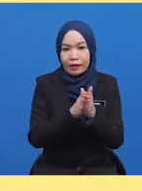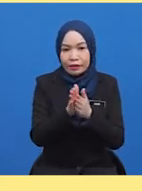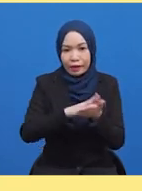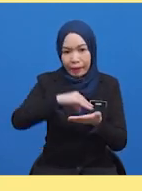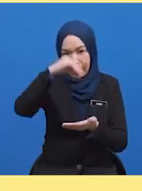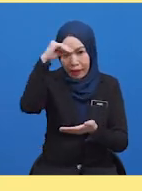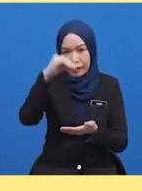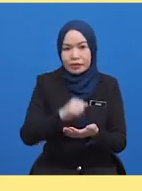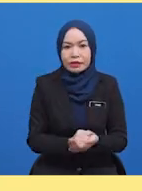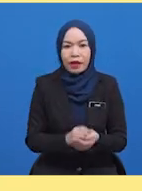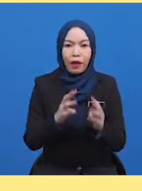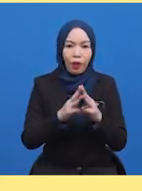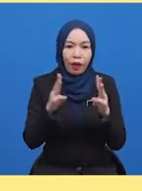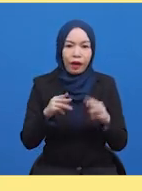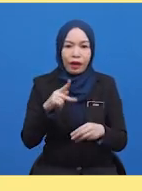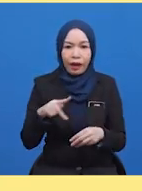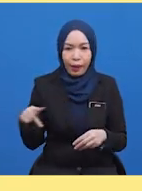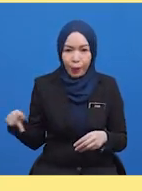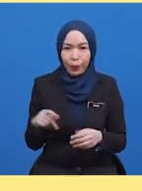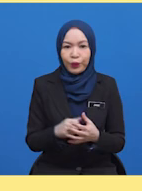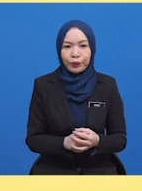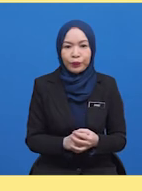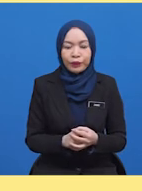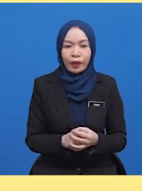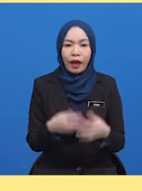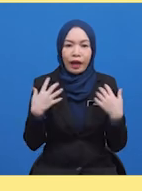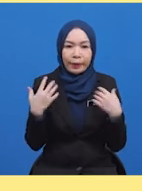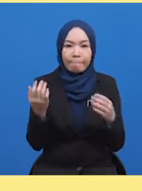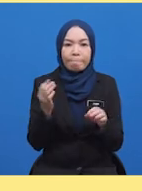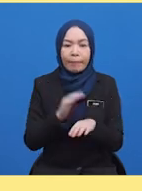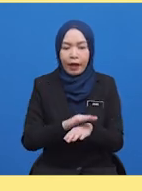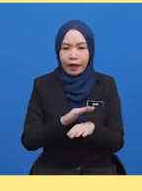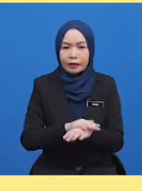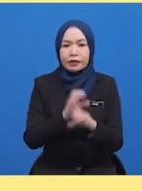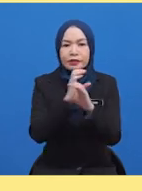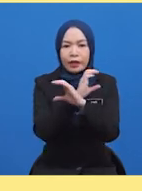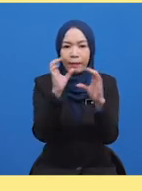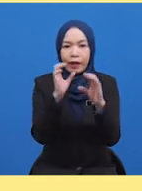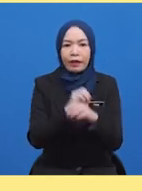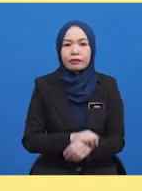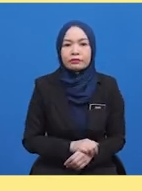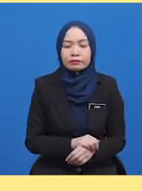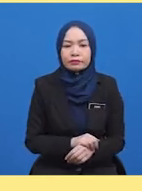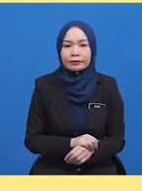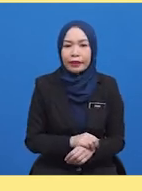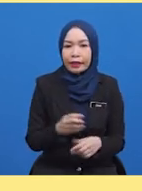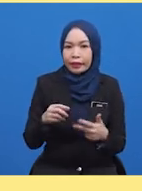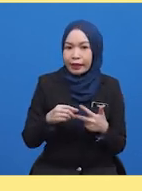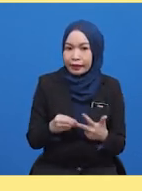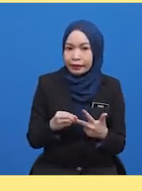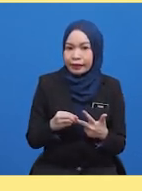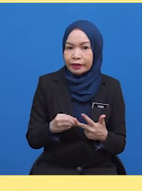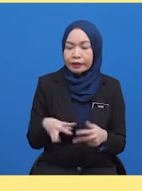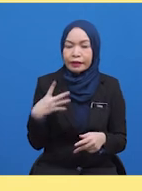pengetahuan walaupun menempuh pelbagai halangan pengajaran yang ketiga Pule